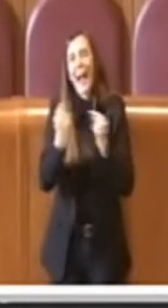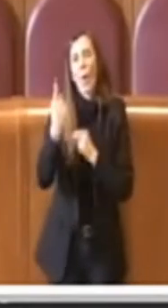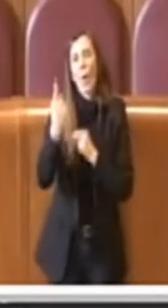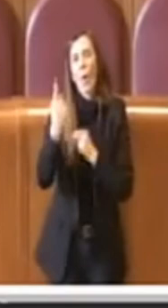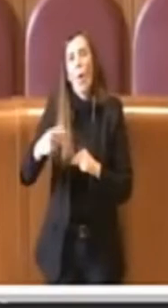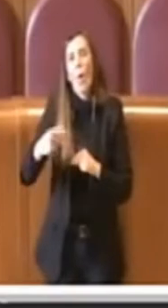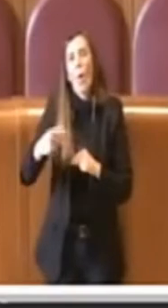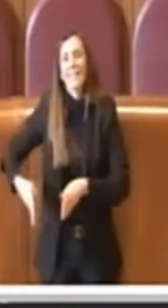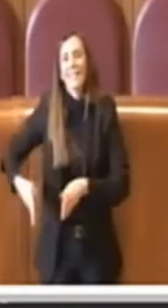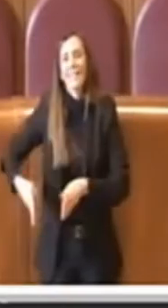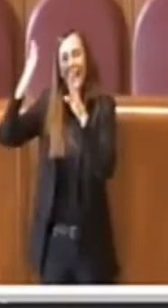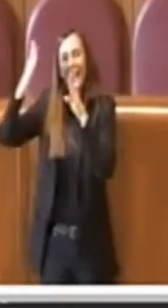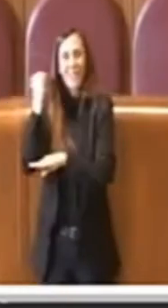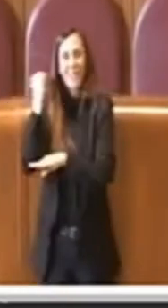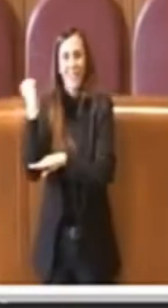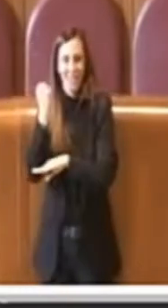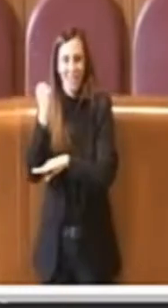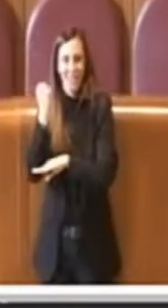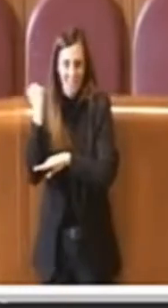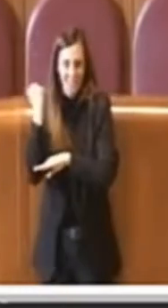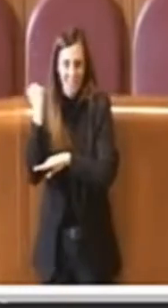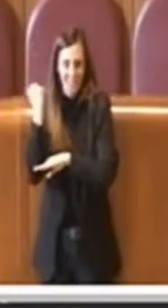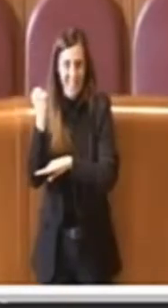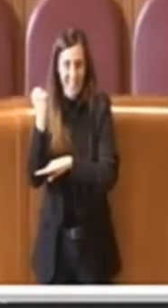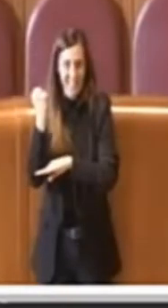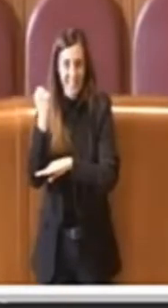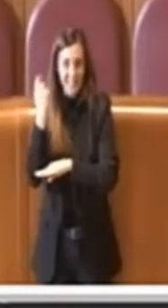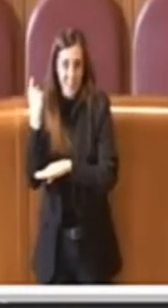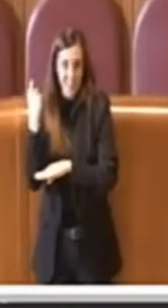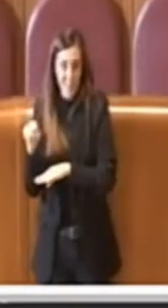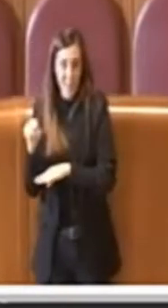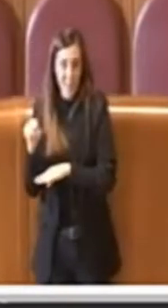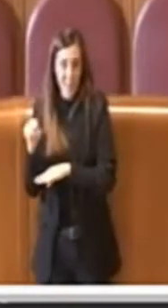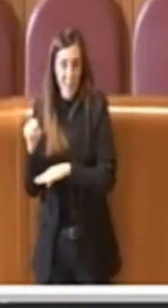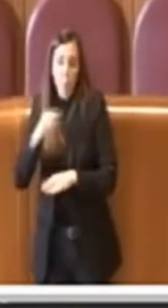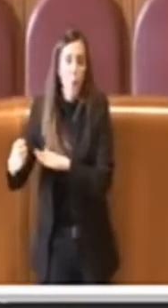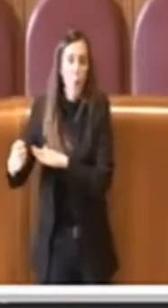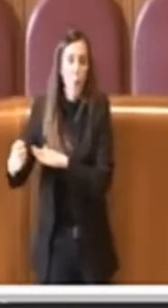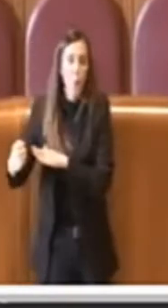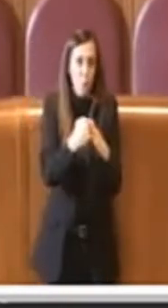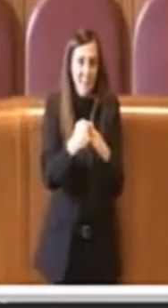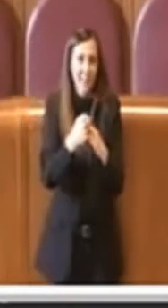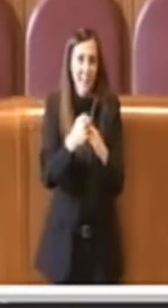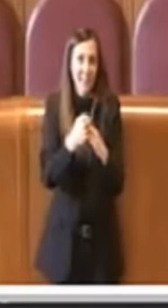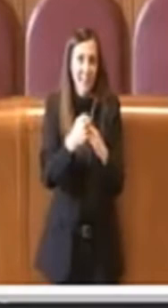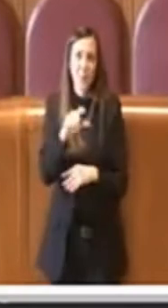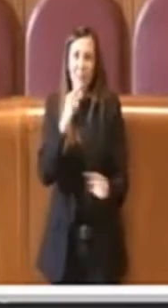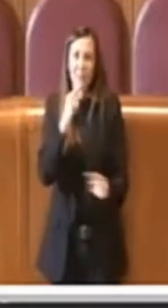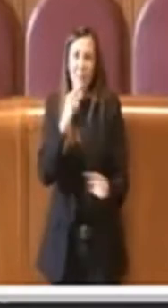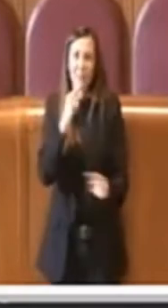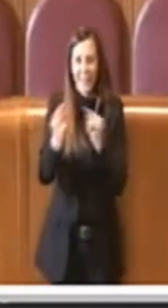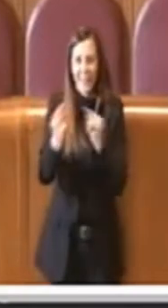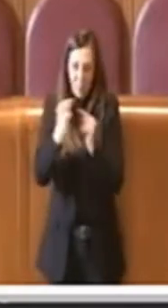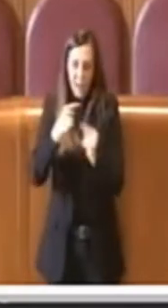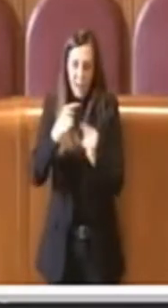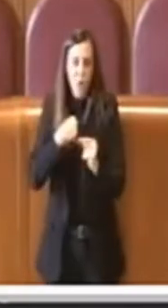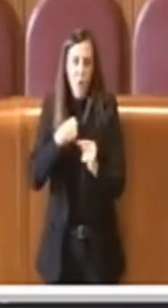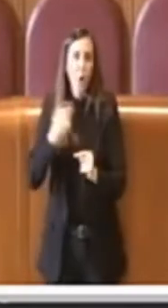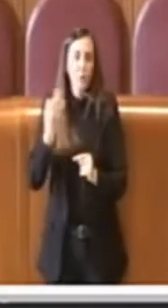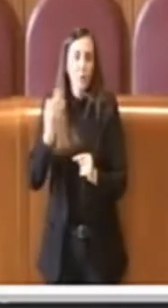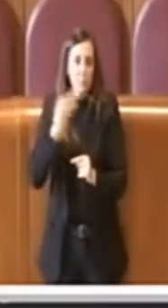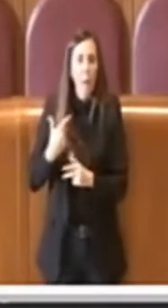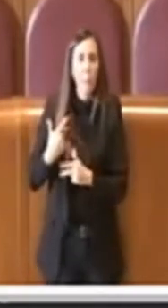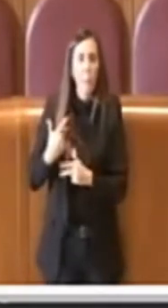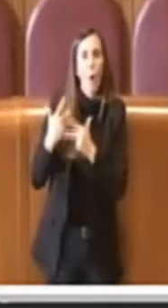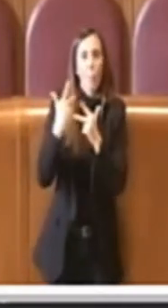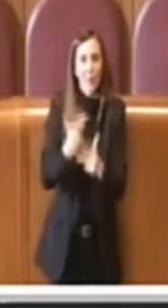colmare il gap infrastrutturale che ci separa da tutte le altre città, perché poi è un dibattito che ho portato avanti più volte: il trasporto pubblico non